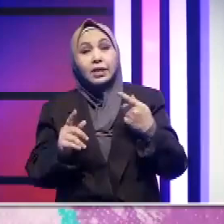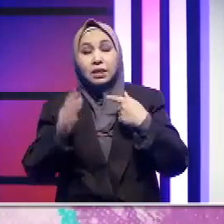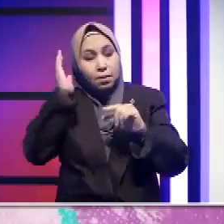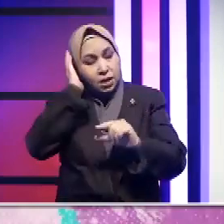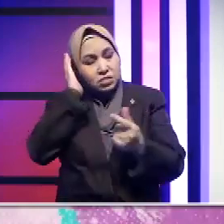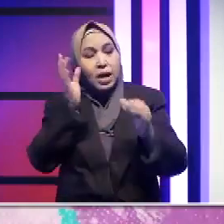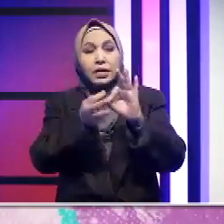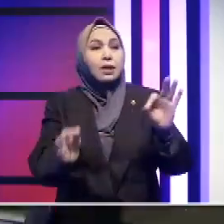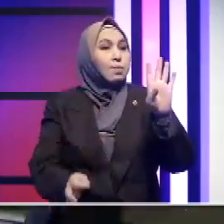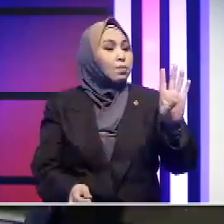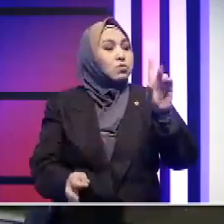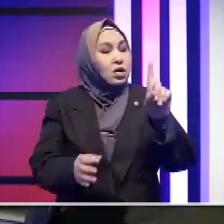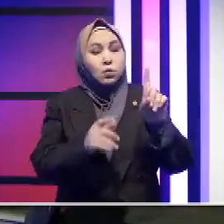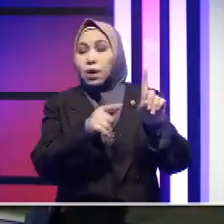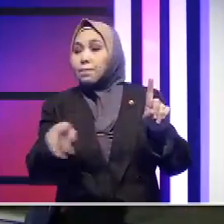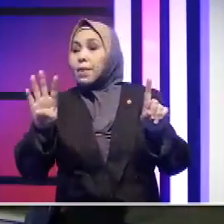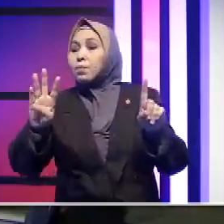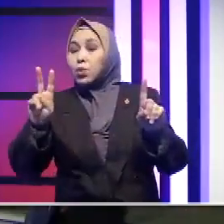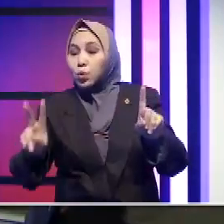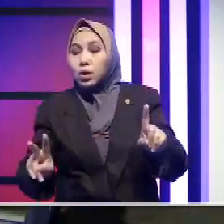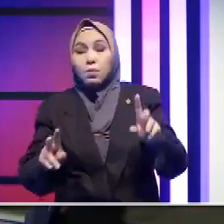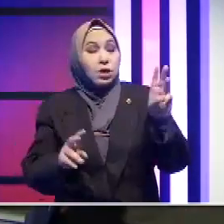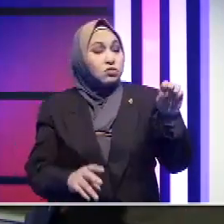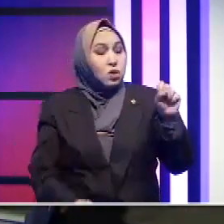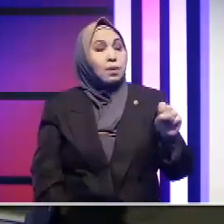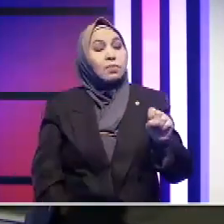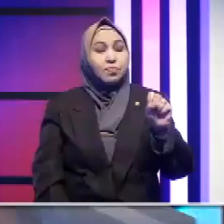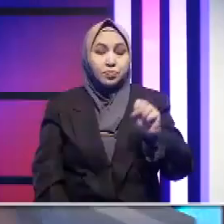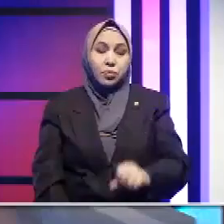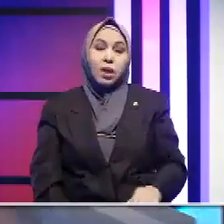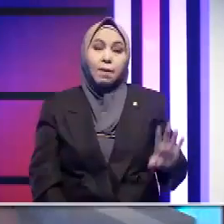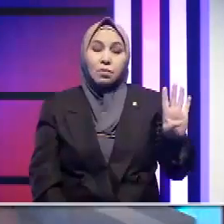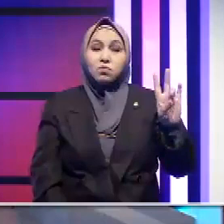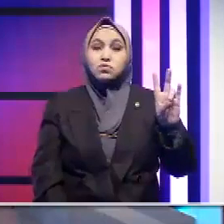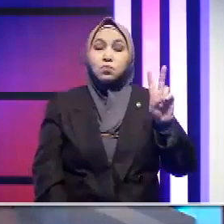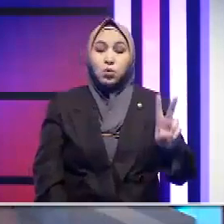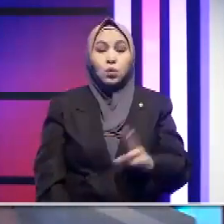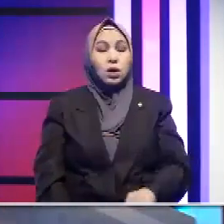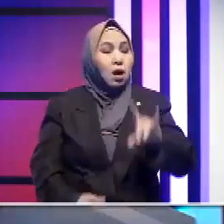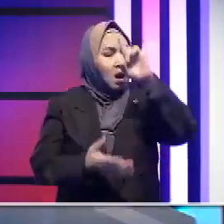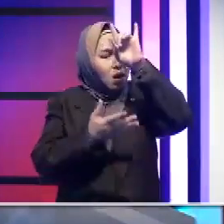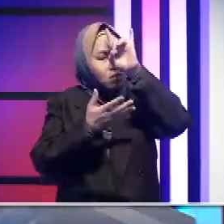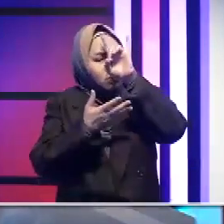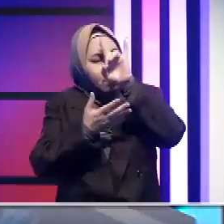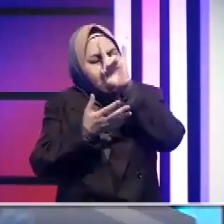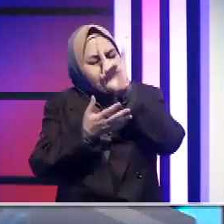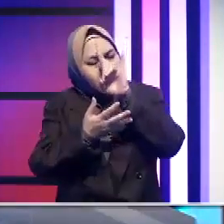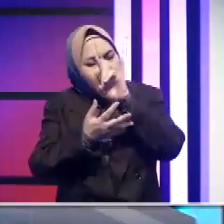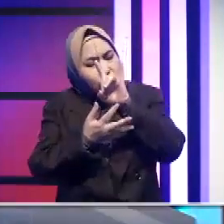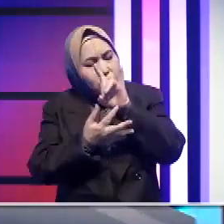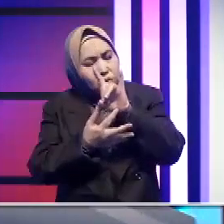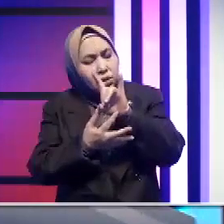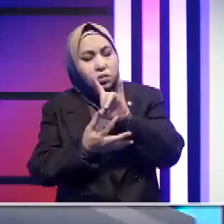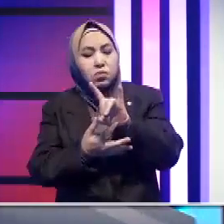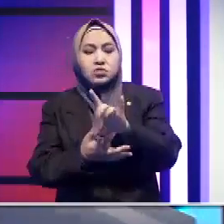baca secara Yap 142 halaman yang ke-400 72 sawah a row Billahi minas syaiton nirojim